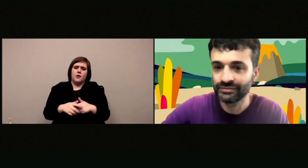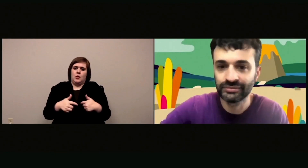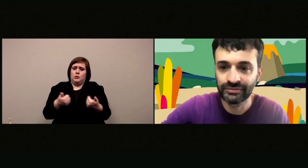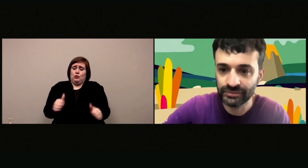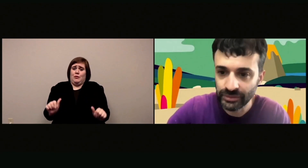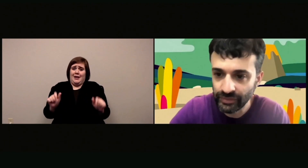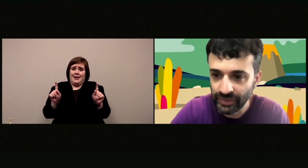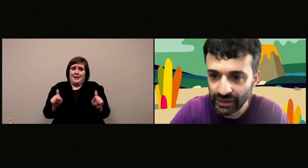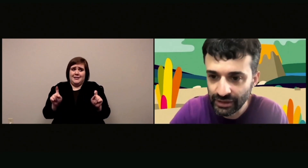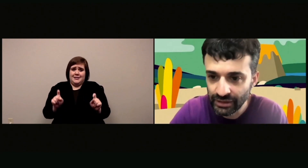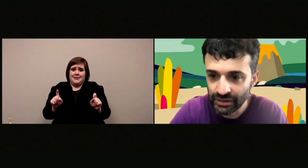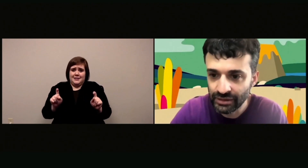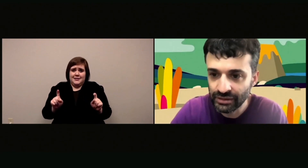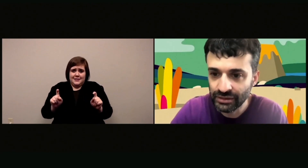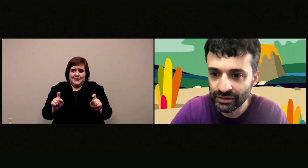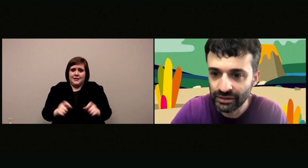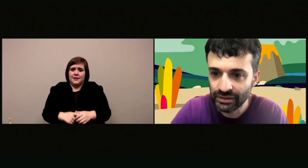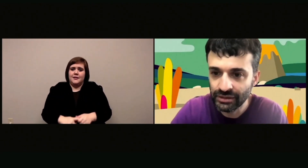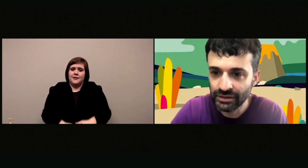少々お待ちください